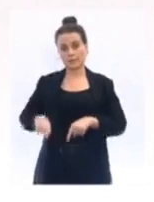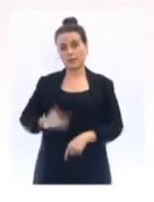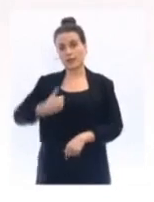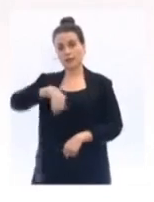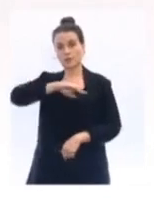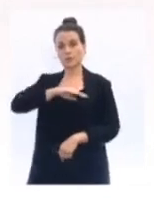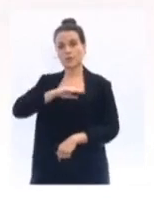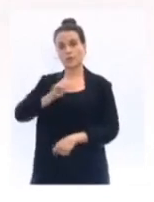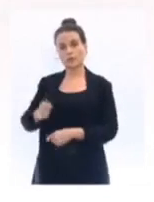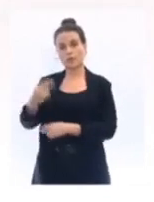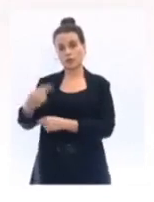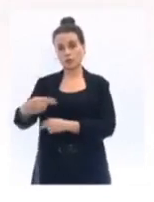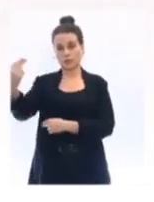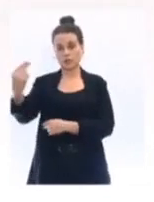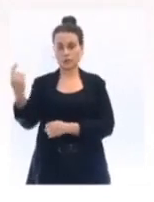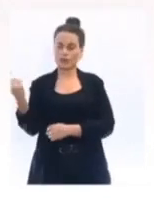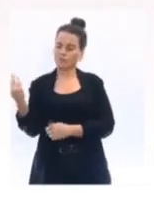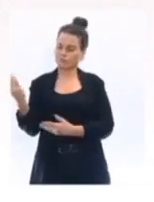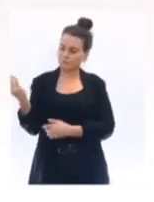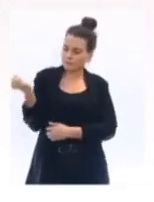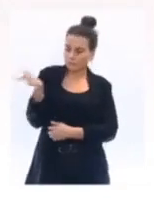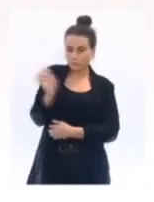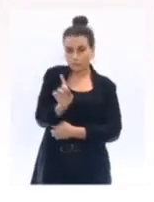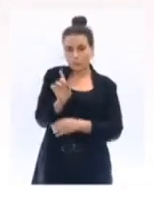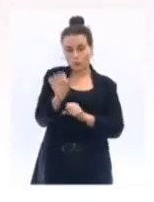précisions nécessaires.